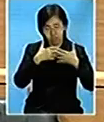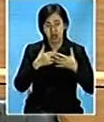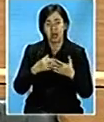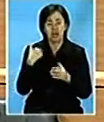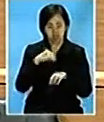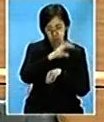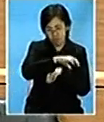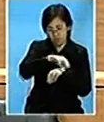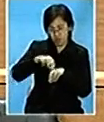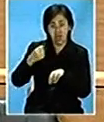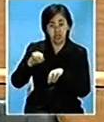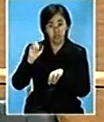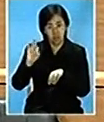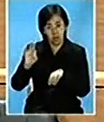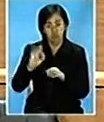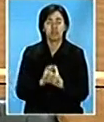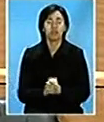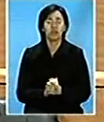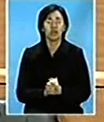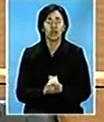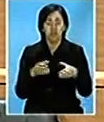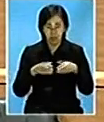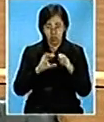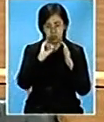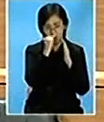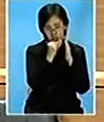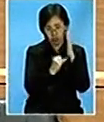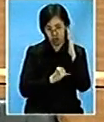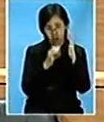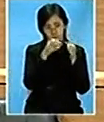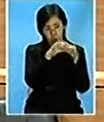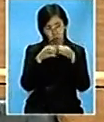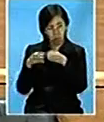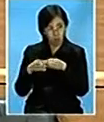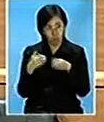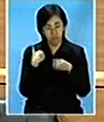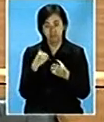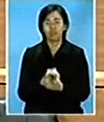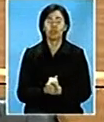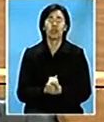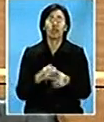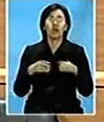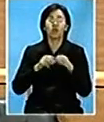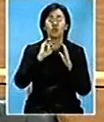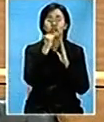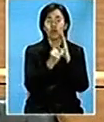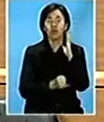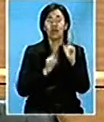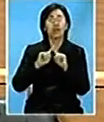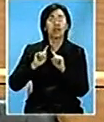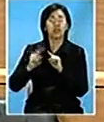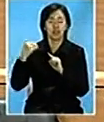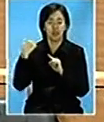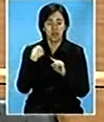าบันแต่ละสถาบันก็แยกในกลุ่มจังหวัดต่างๆผมก็คิดว่ากลุ่มจังหวัดแต่ละกลุ่มจังหวัดเนี่ยก็มี